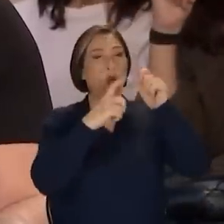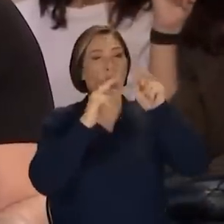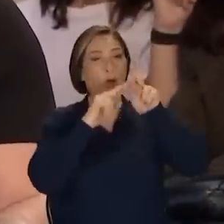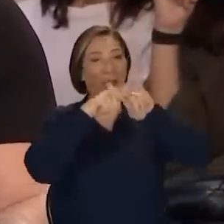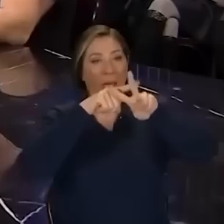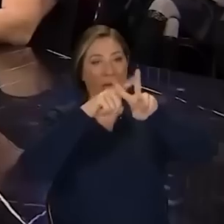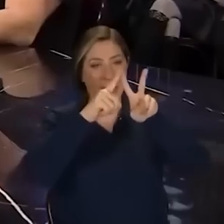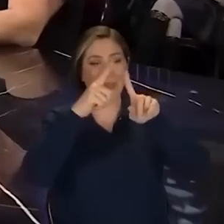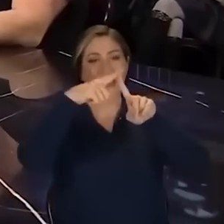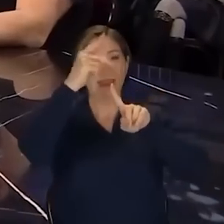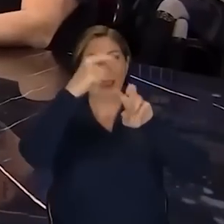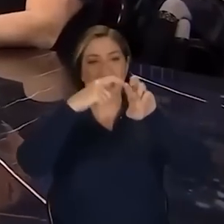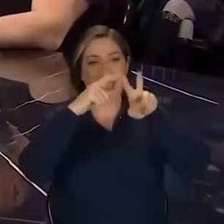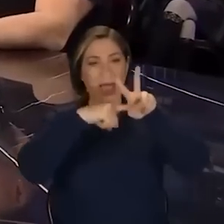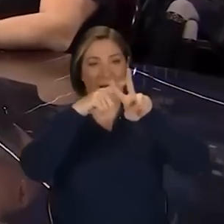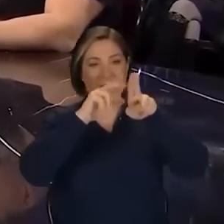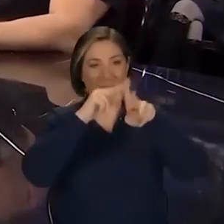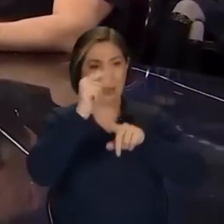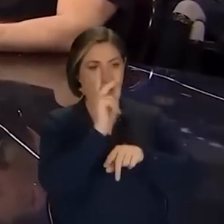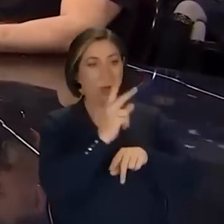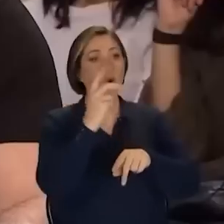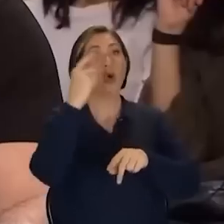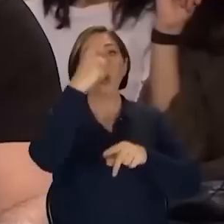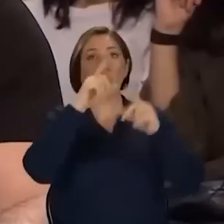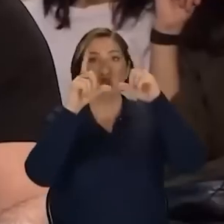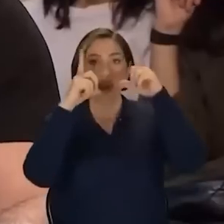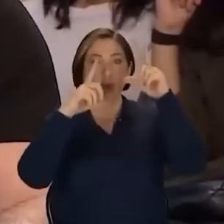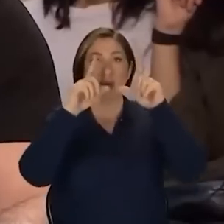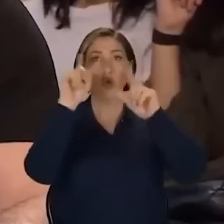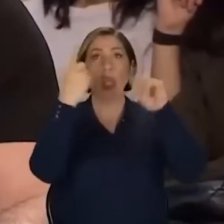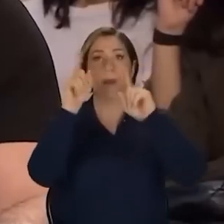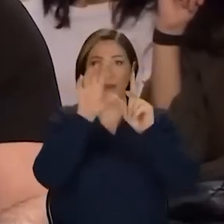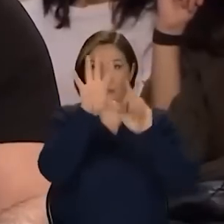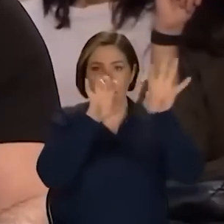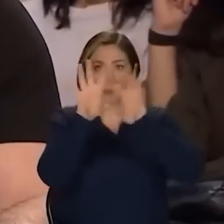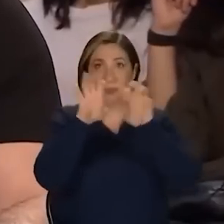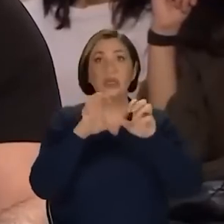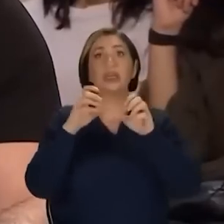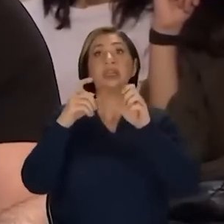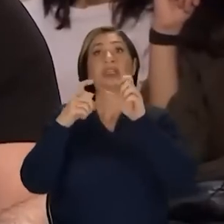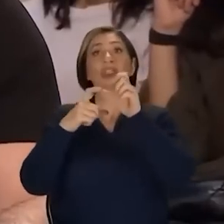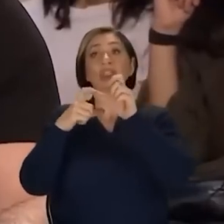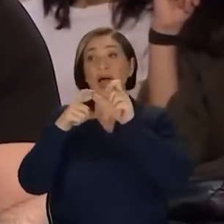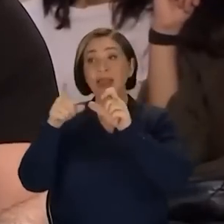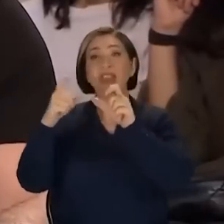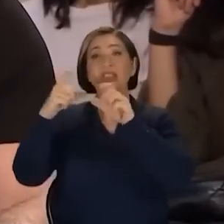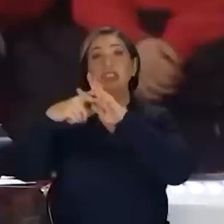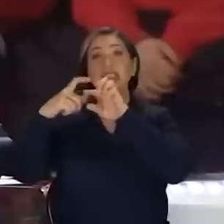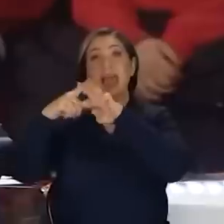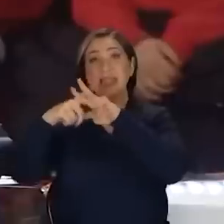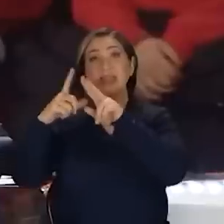Tiryaki Nuri Bilge Ceylan'ın görüntü yönetmeni Şahan'ın da Celal ile Ceren'in görüntü